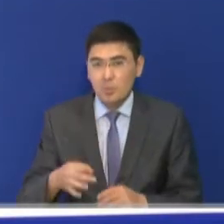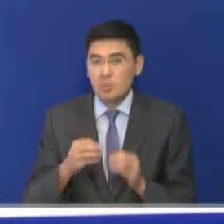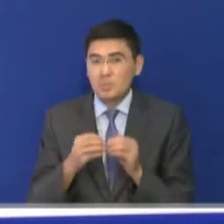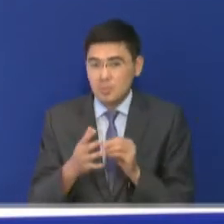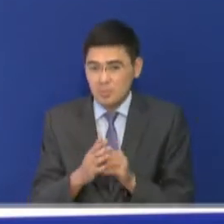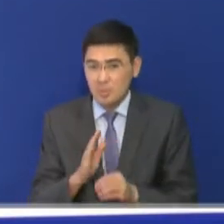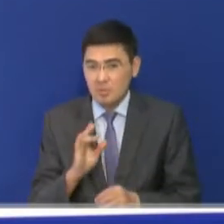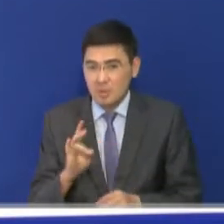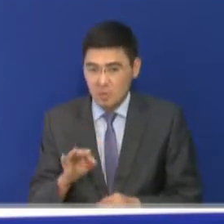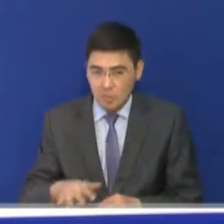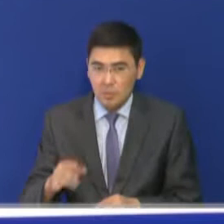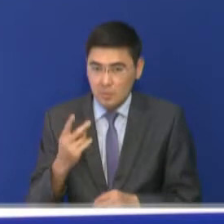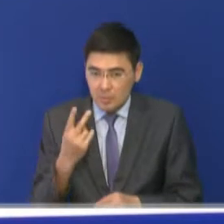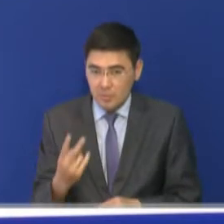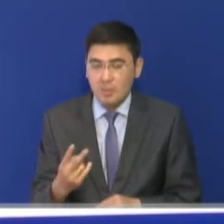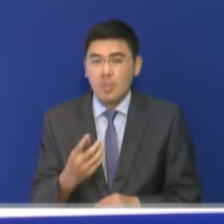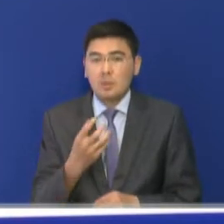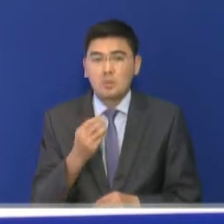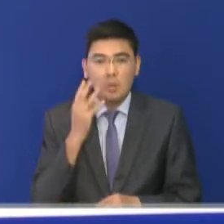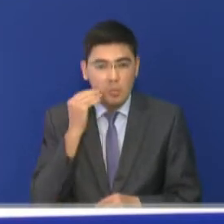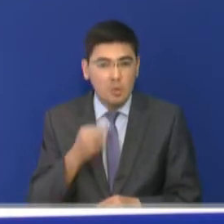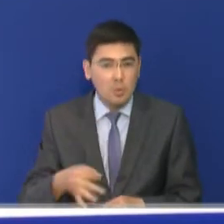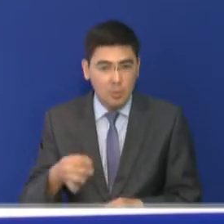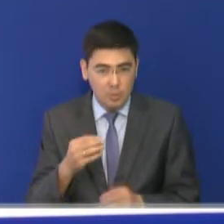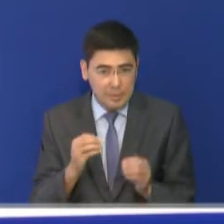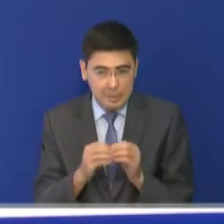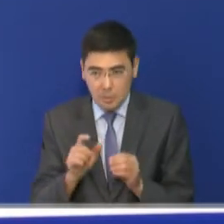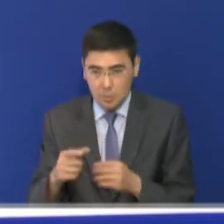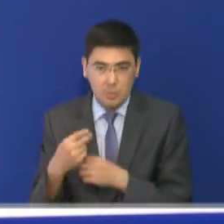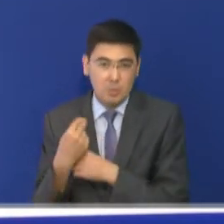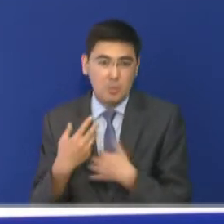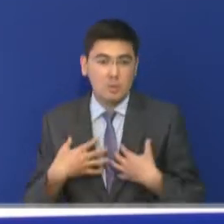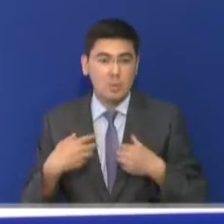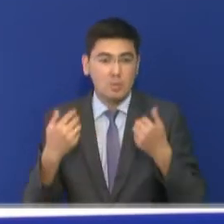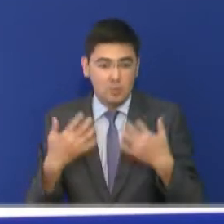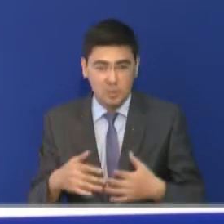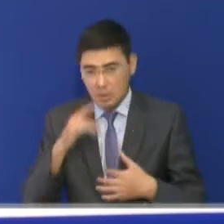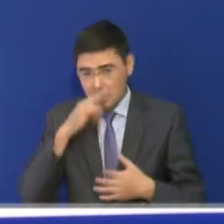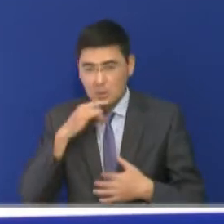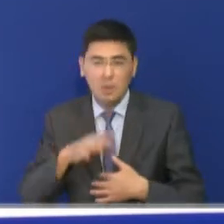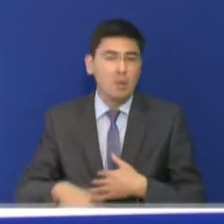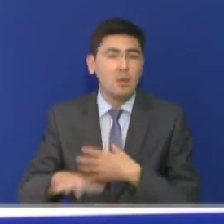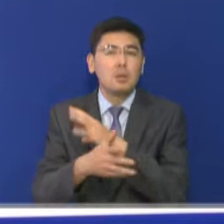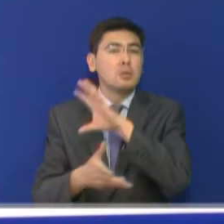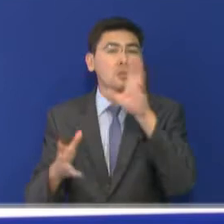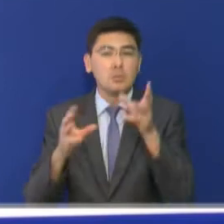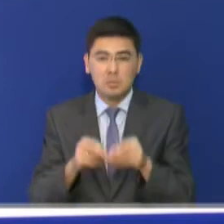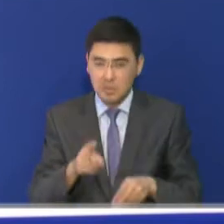15, Шығыс Қазақстан облысында 2 адам, Алматы облысында 10 адам сауығып шыққан. Жалпы Қазақстан бойынша жазылғандар